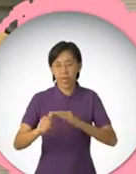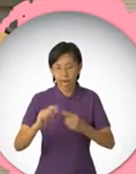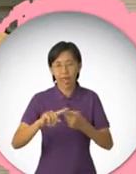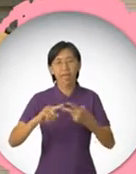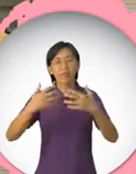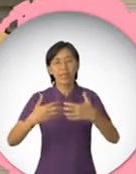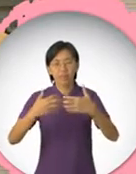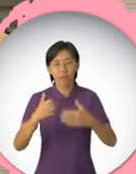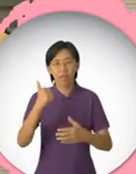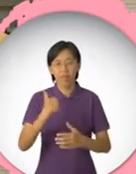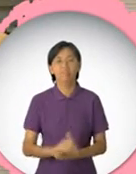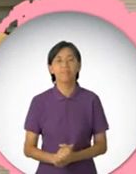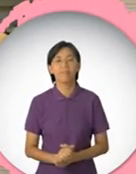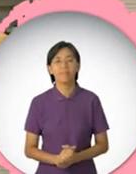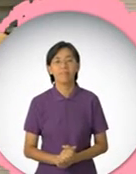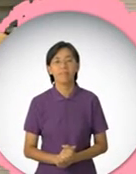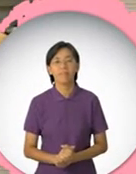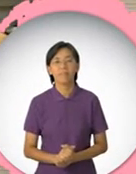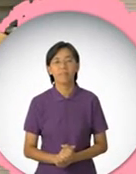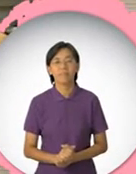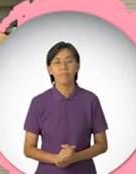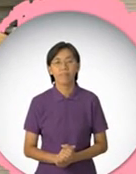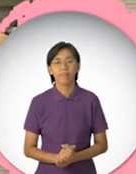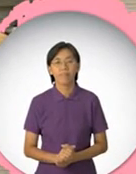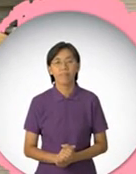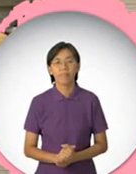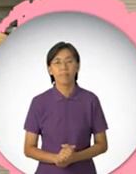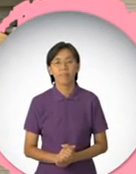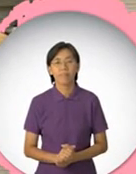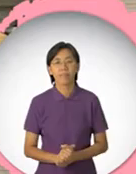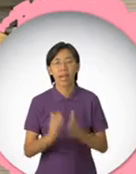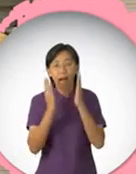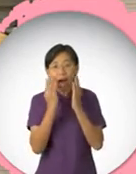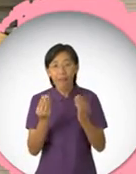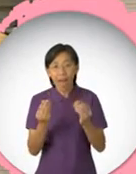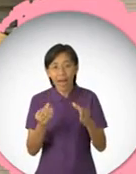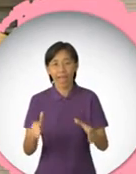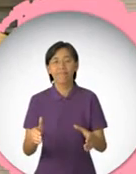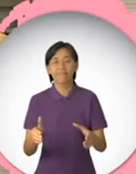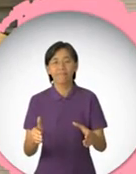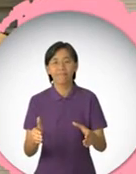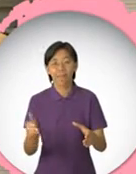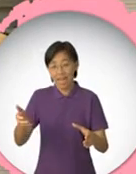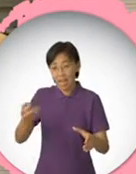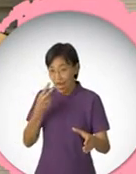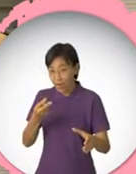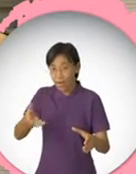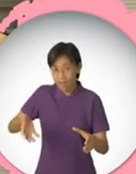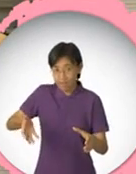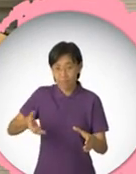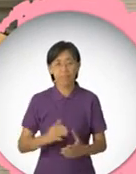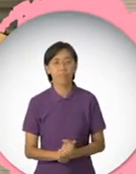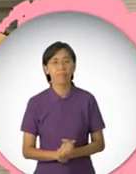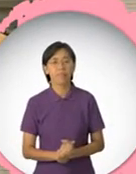ครื่องก็ได้ ได้ ครับผม นะคะเราก็เริ่มตั้งแต่ของแห้งของแห้งก็จะเป็นส่วนของแป้งนะคะในส่วนของแป้